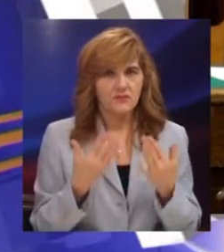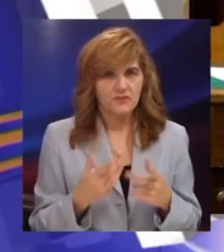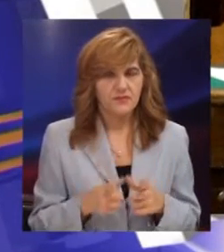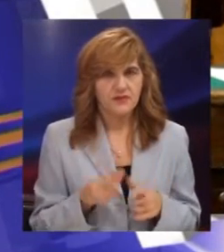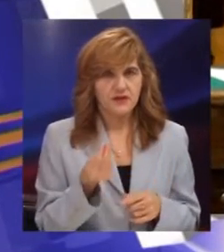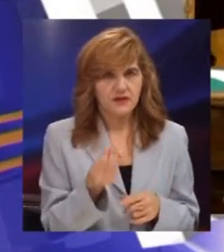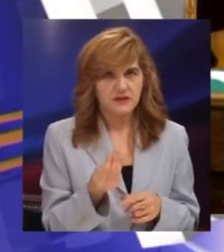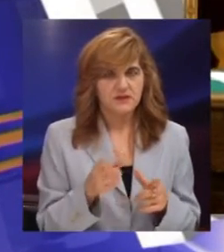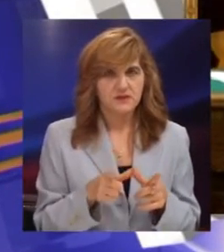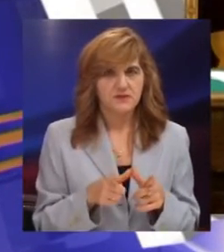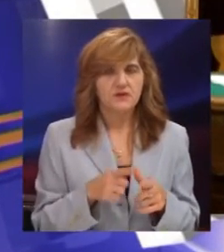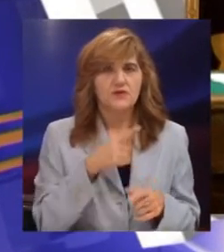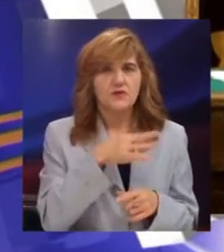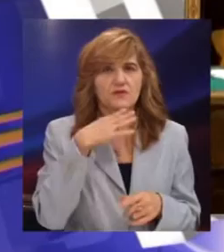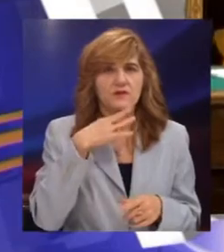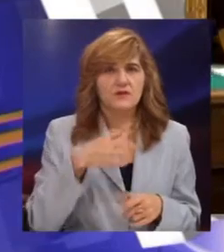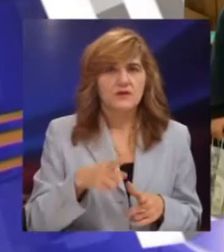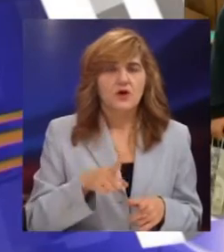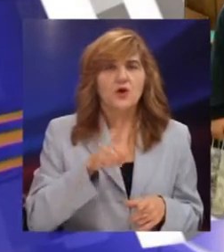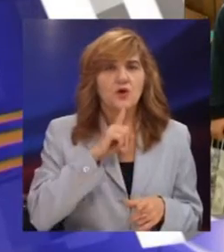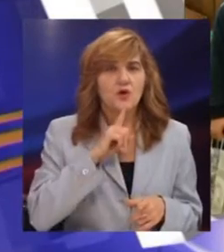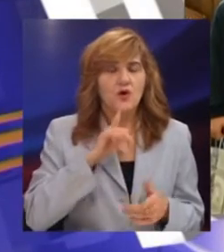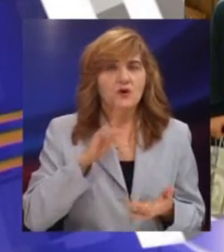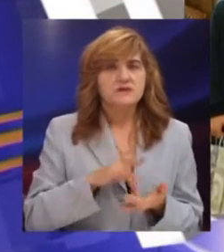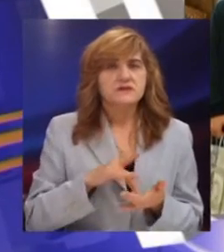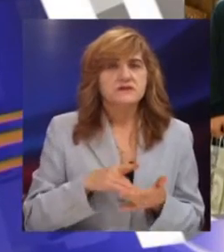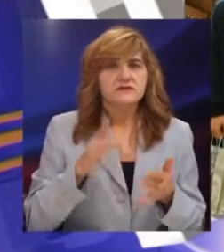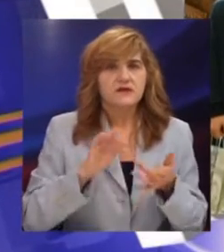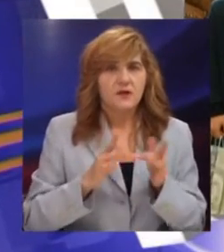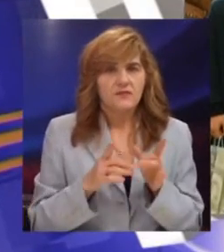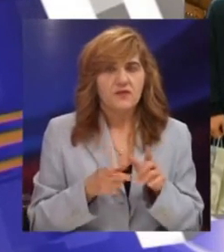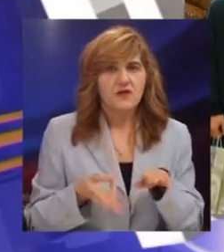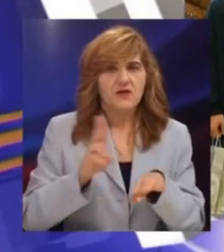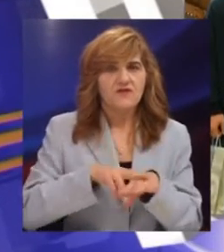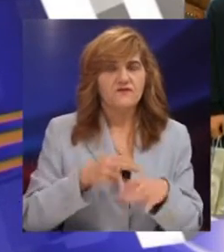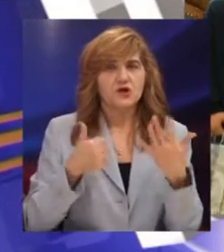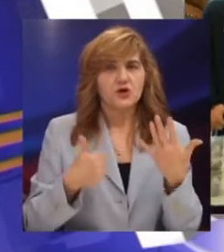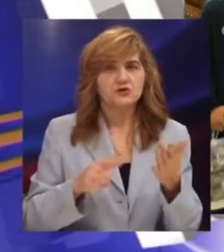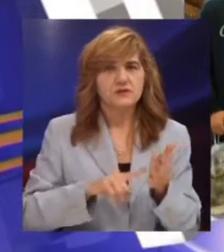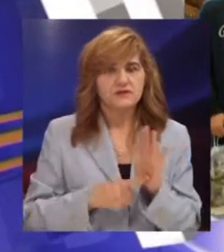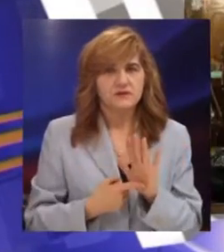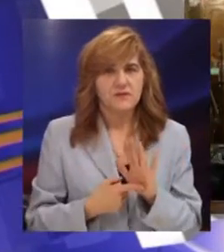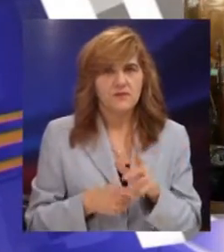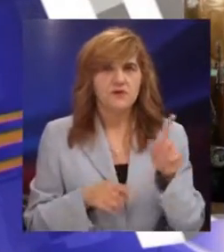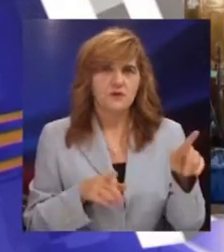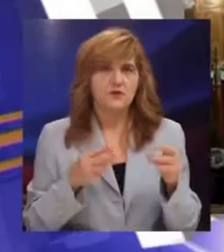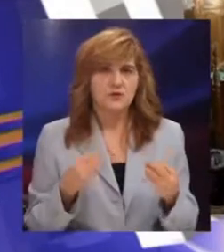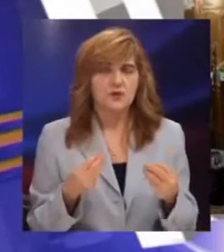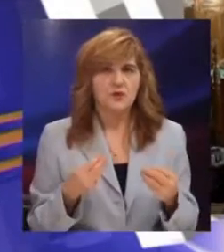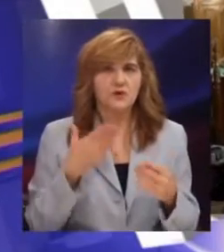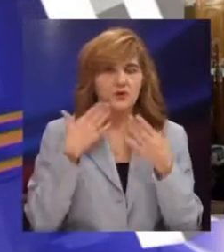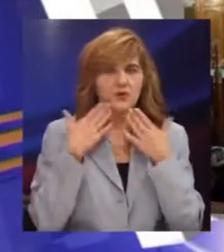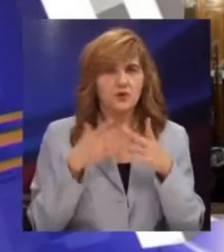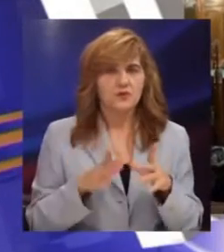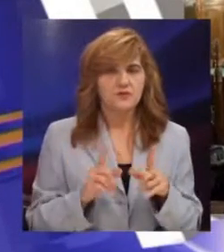Društva matematičara Srbije Ljubice Kiselički, onaj ko na srednjoškolskom takmičenju osvoji više od 60 poena, za njega se može reći